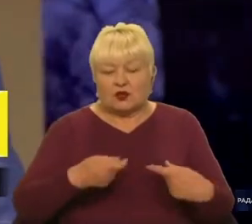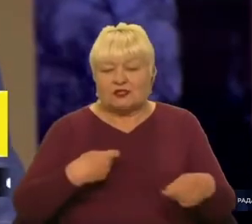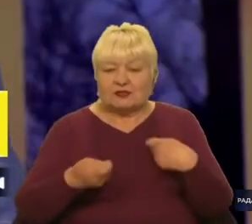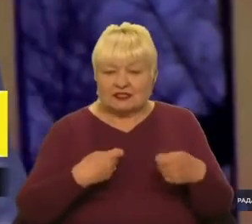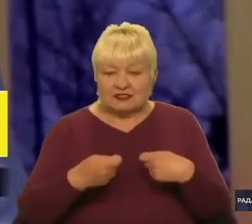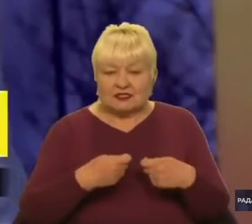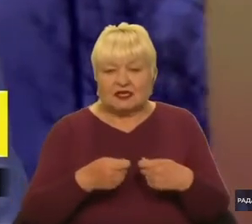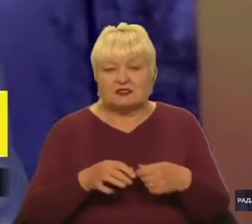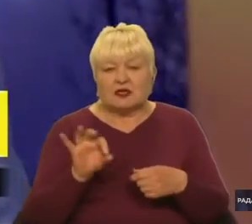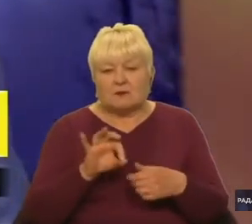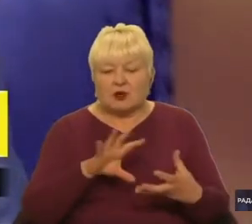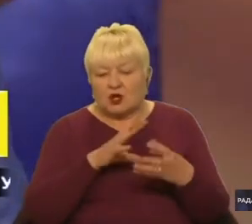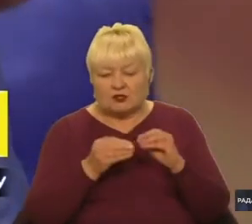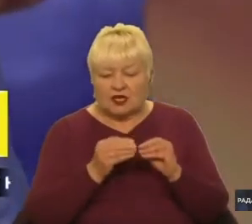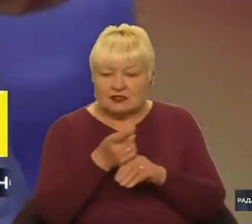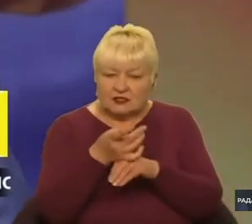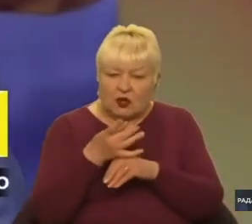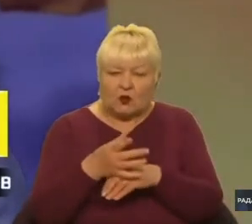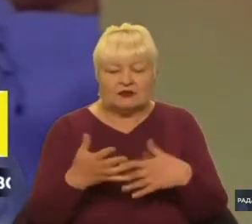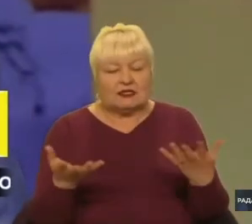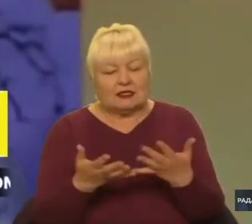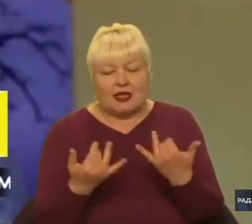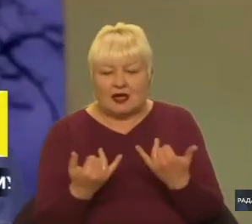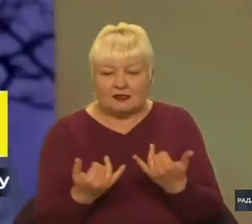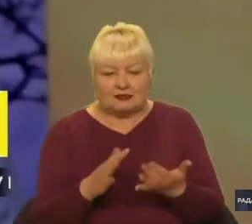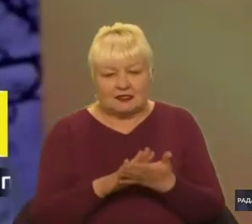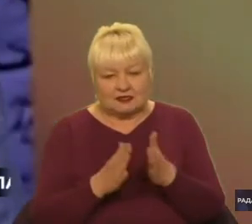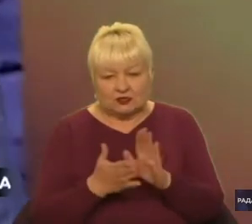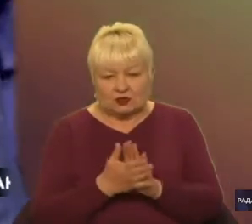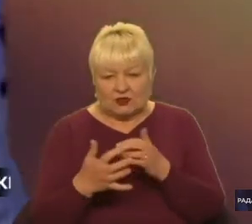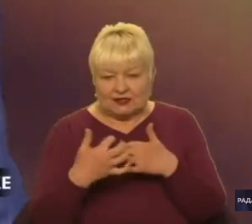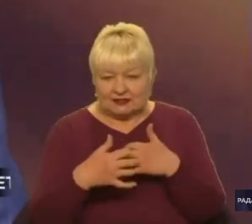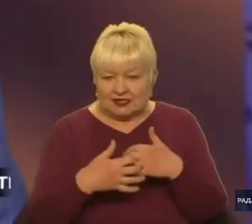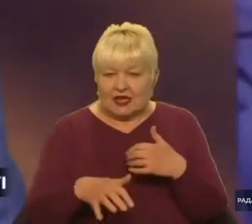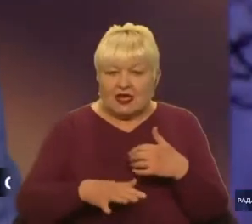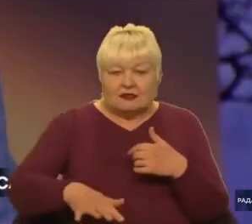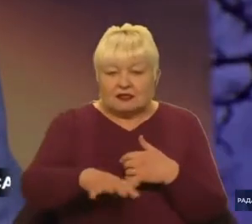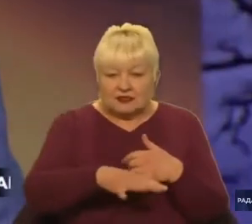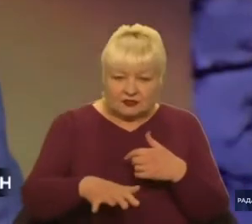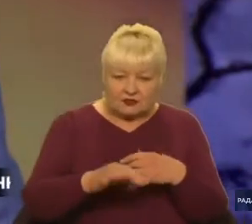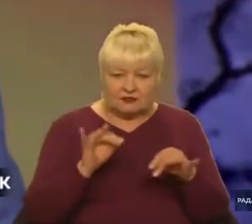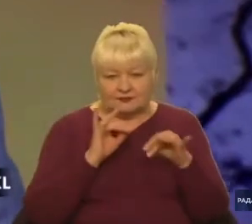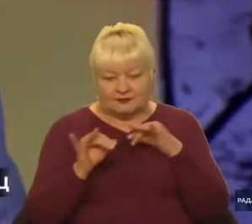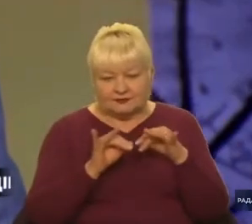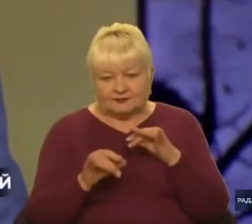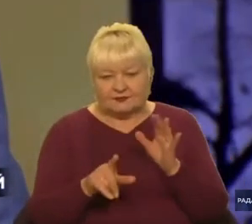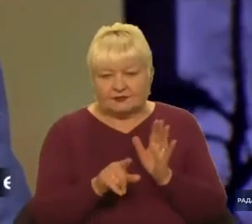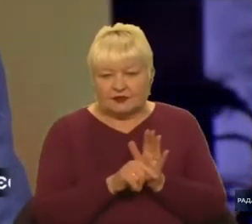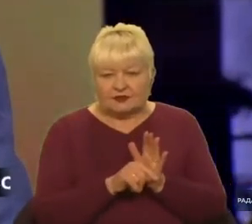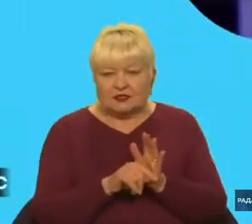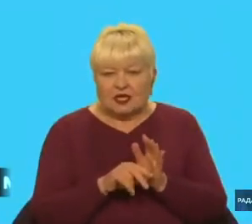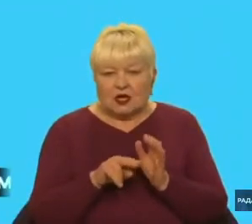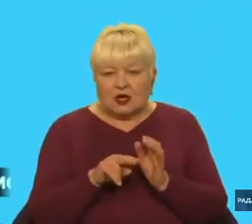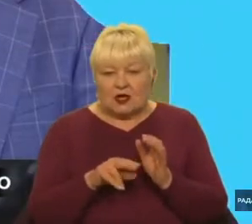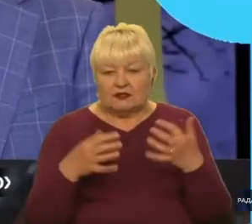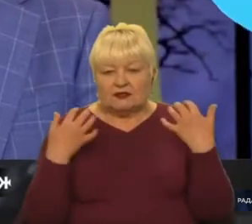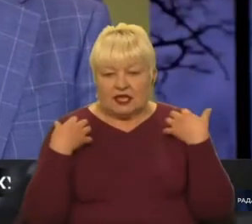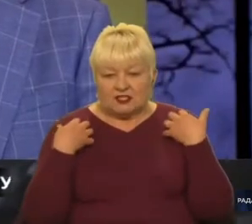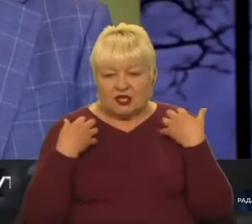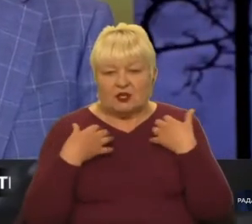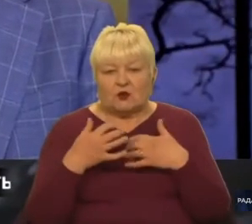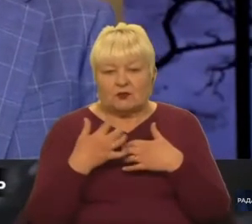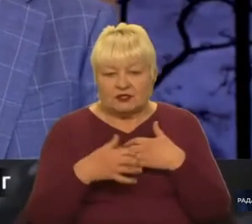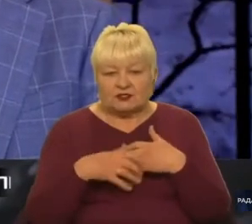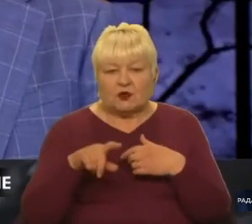про наслідки обстрілів та яка зараз ситуація на Херсонщині, поспілкуємося з Олександром Прокудіним, начальником